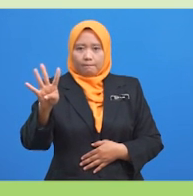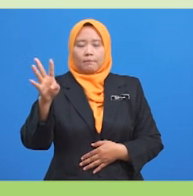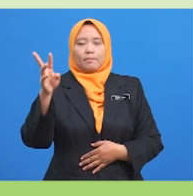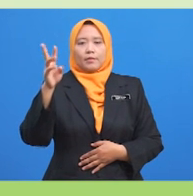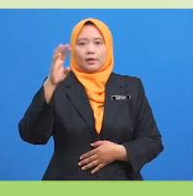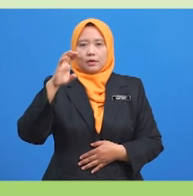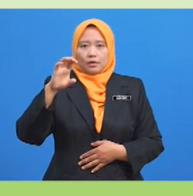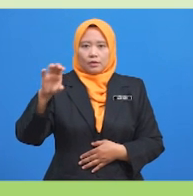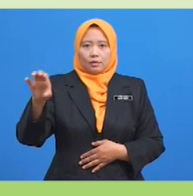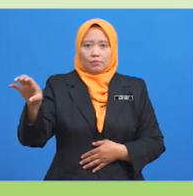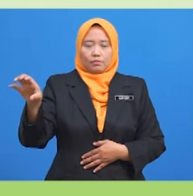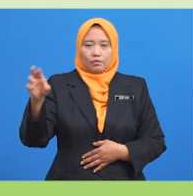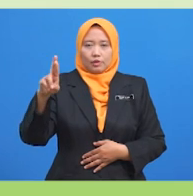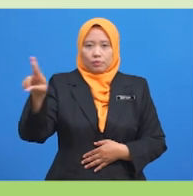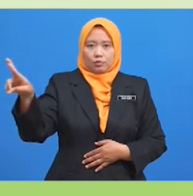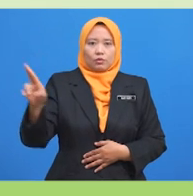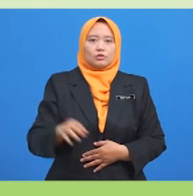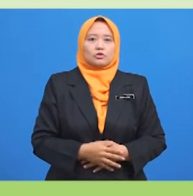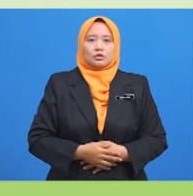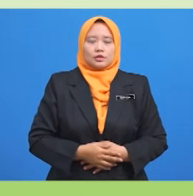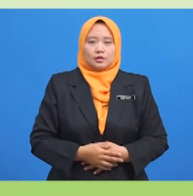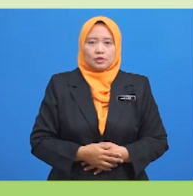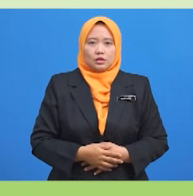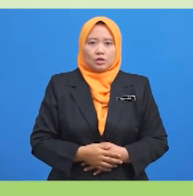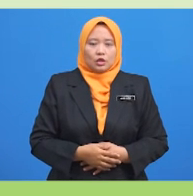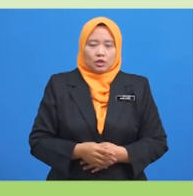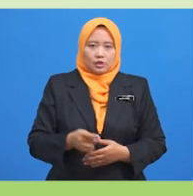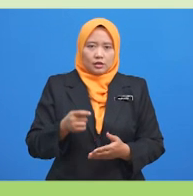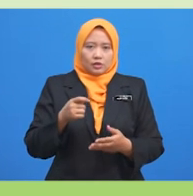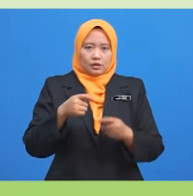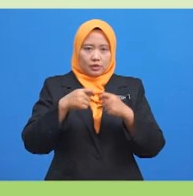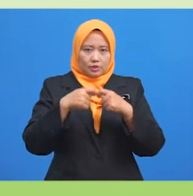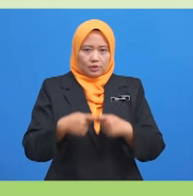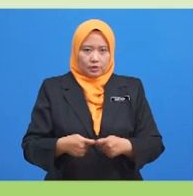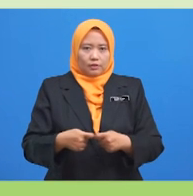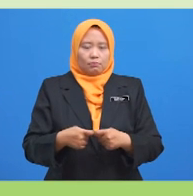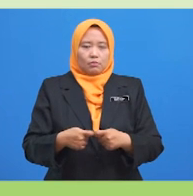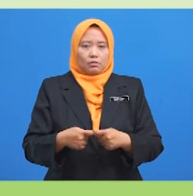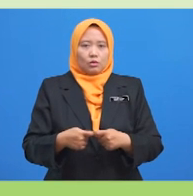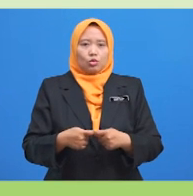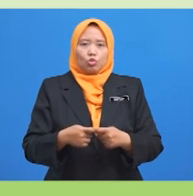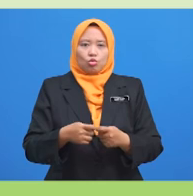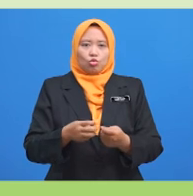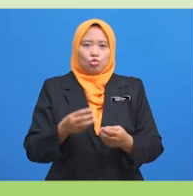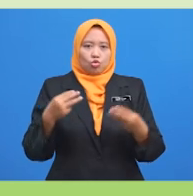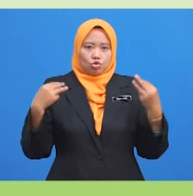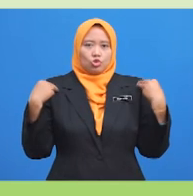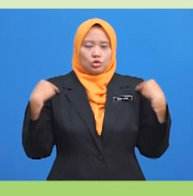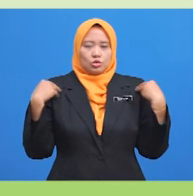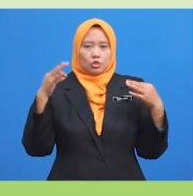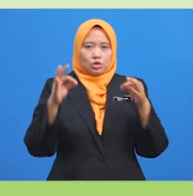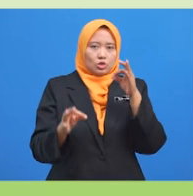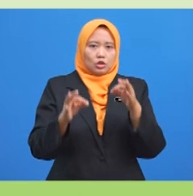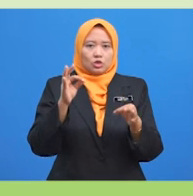RM4,000. Murid-murid perlu ingat, kos tetap masih wujud walaupun tingkat output adalah sifar. Manakala,